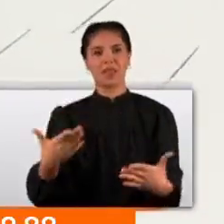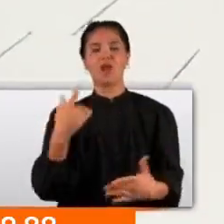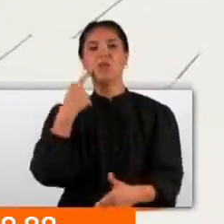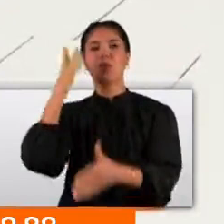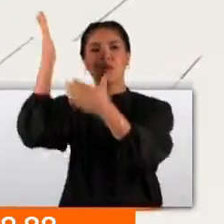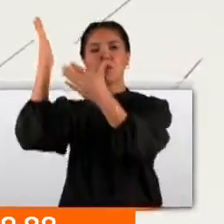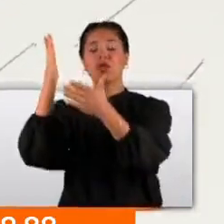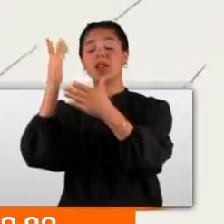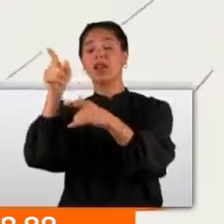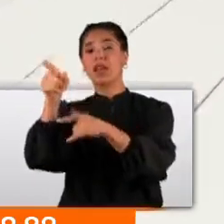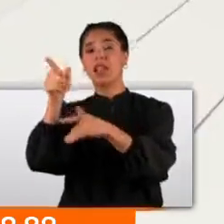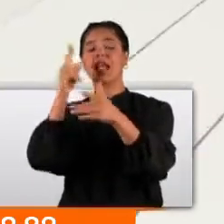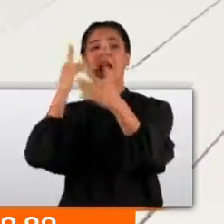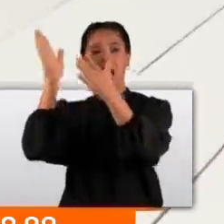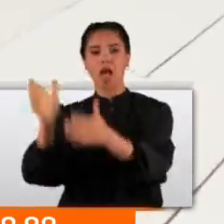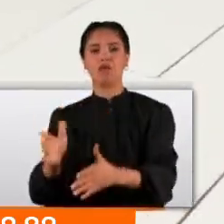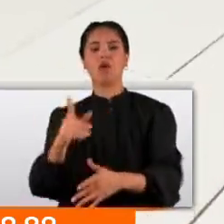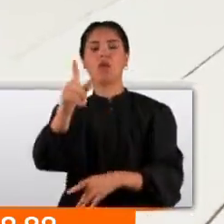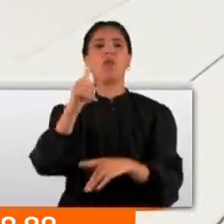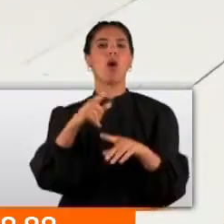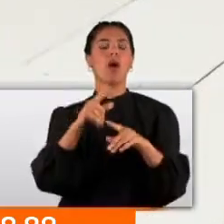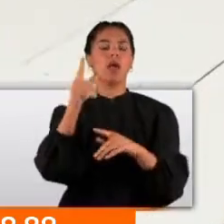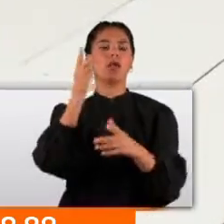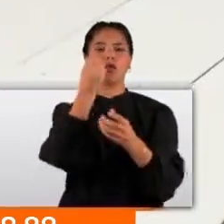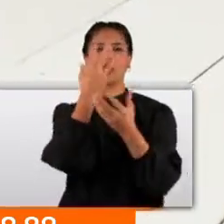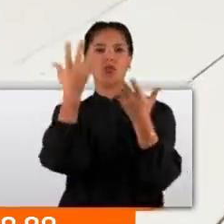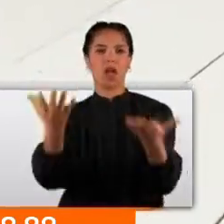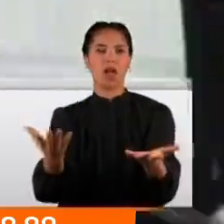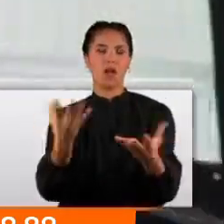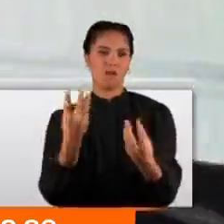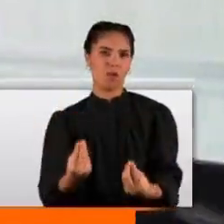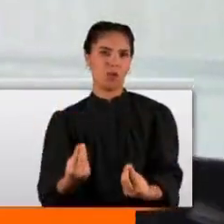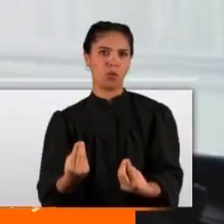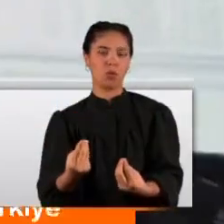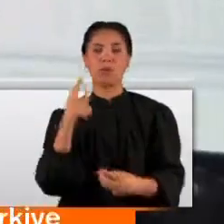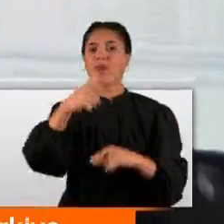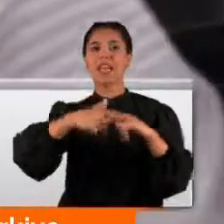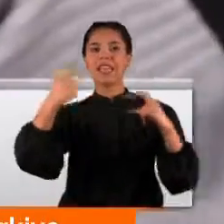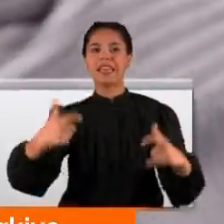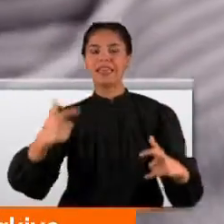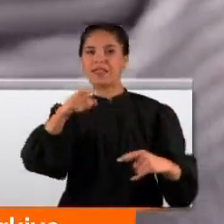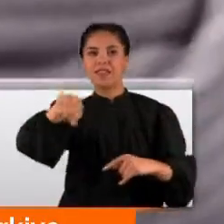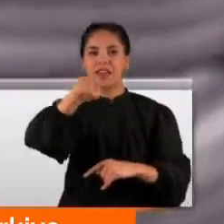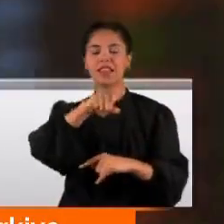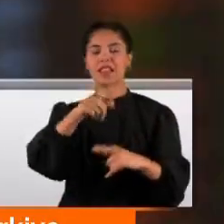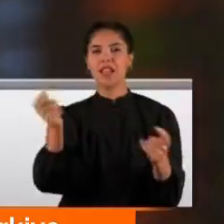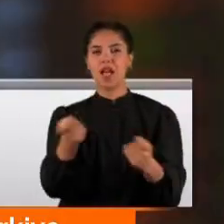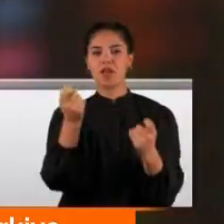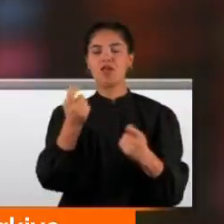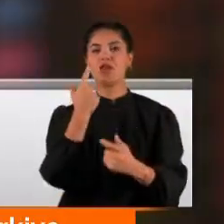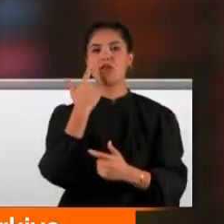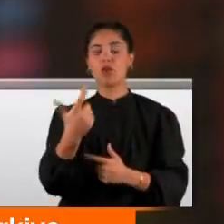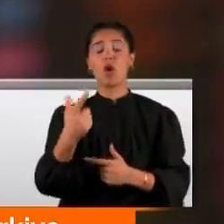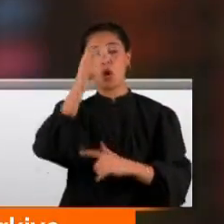Cumhurbaşkanı zagreb'de Vatan anıtına Çelenk bıraktı Hırvatistan iş Forumu'nda ise Türkiye'nin